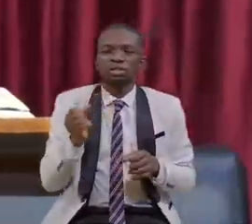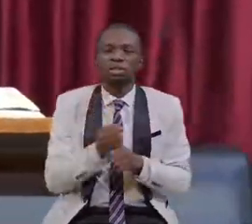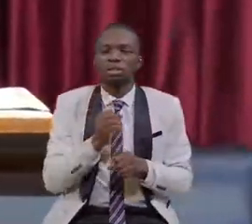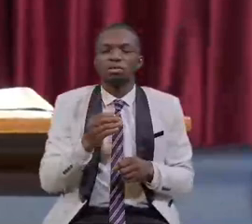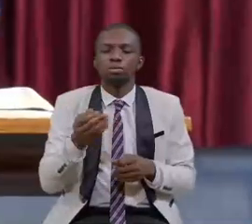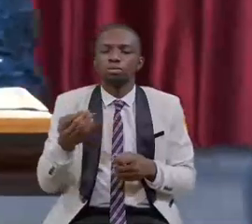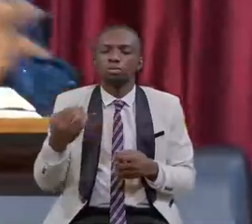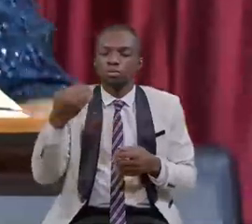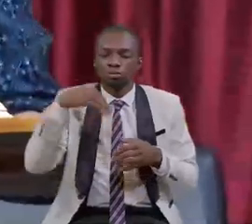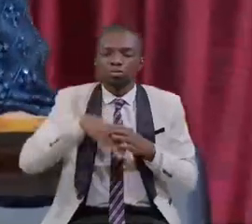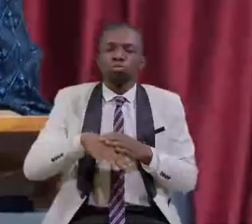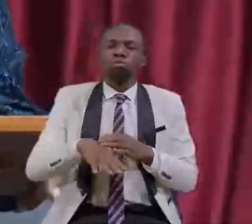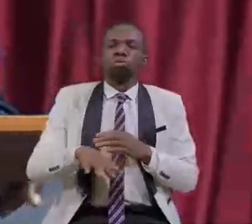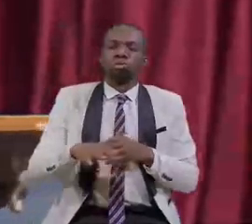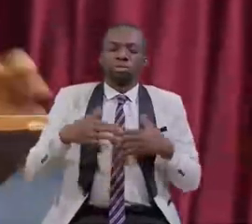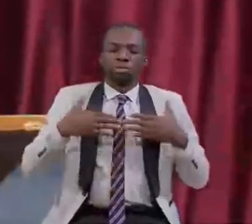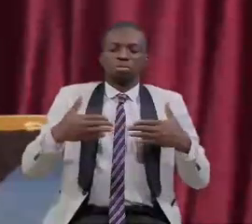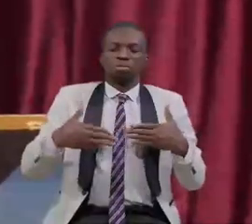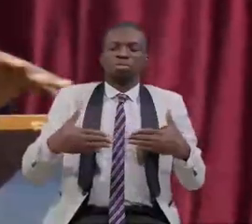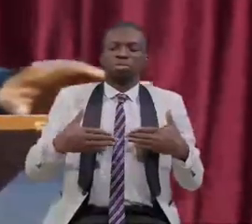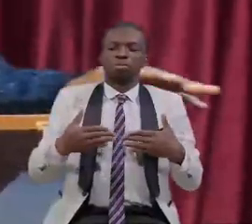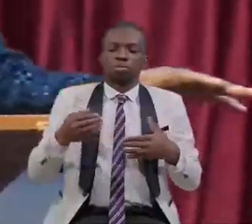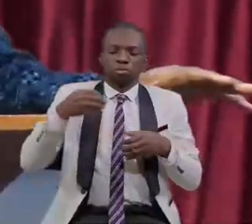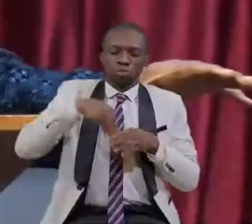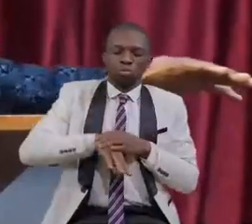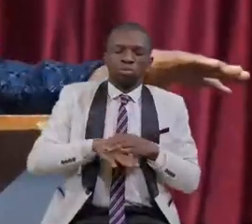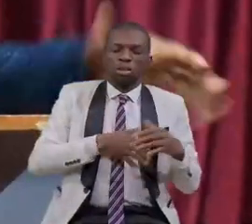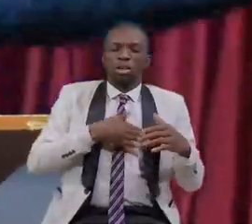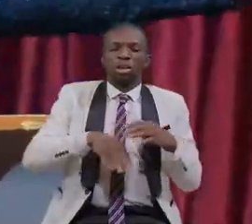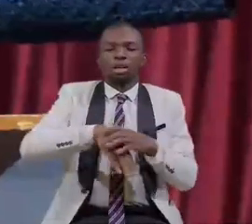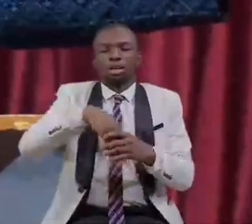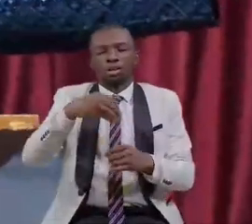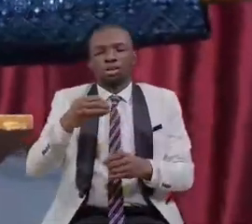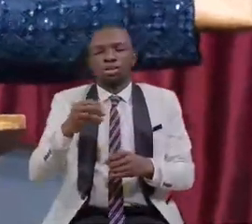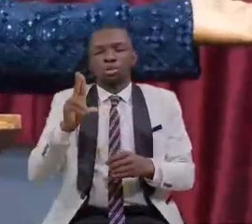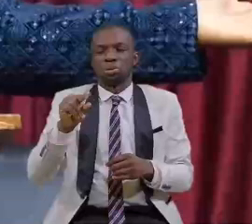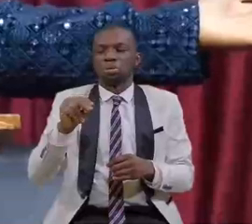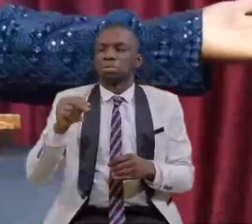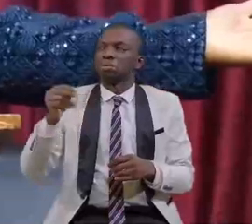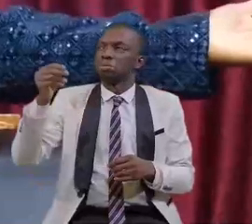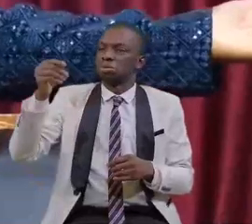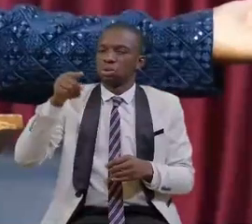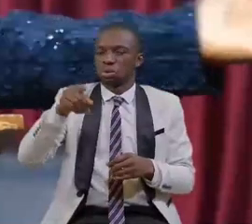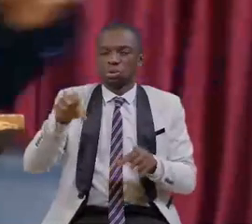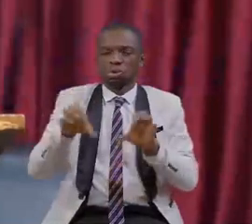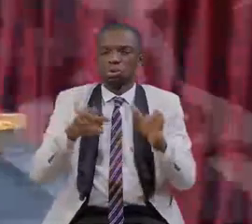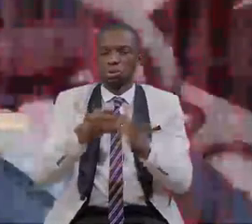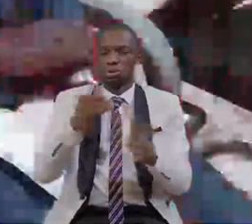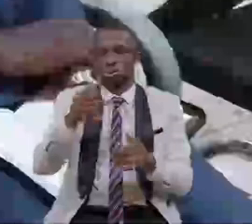Il ne va pas nous donner. C'est par lui de nous faire l'inspiration et l'expiration. Il a pourvu de l'eau à